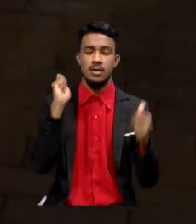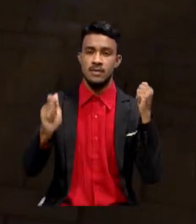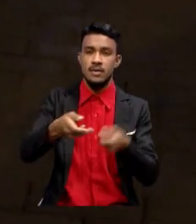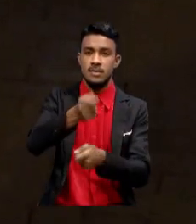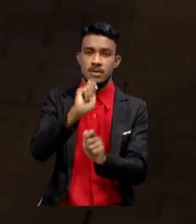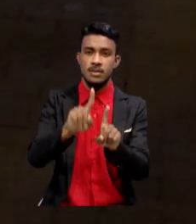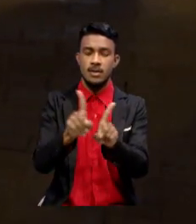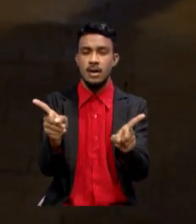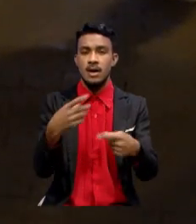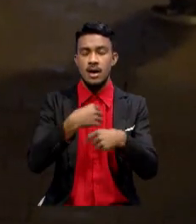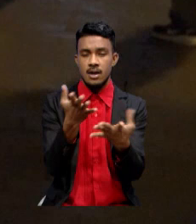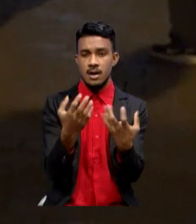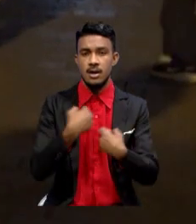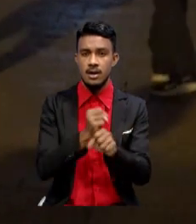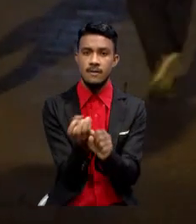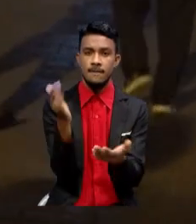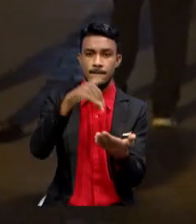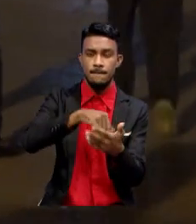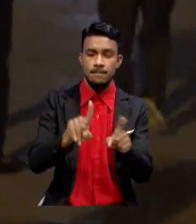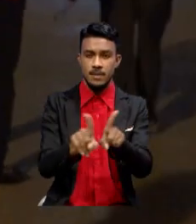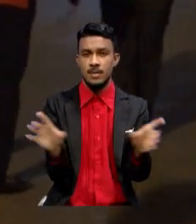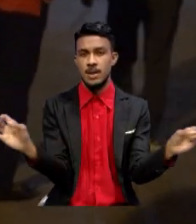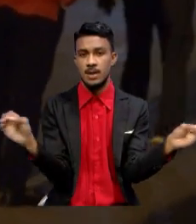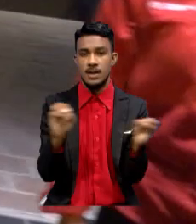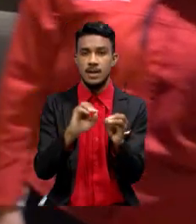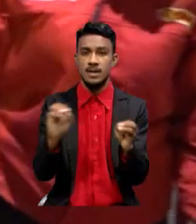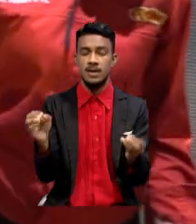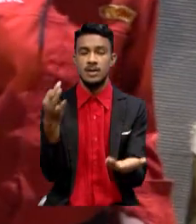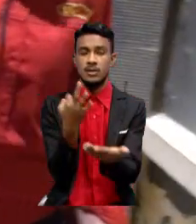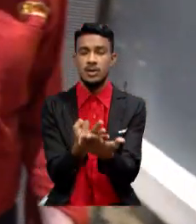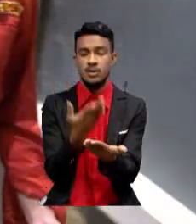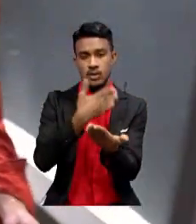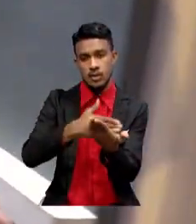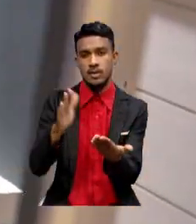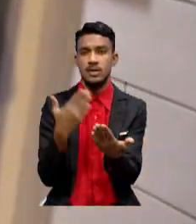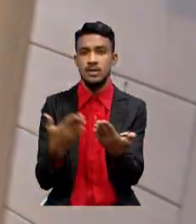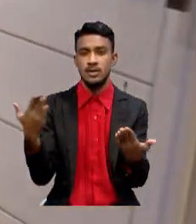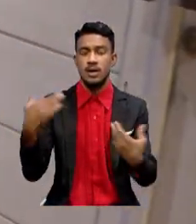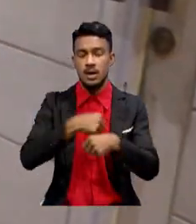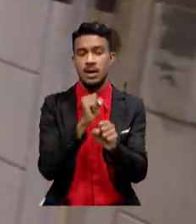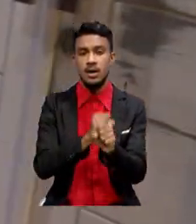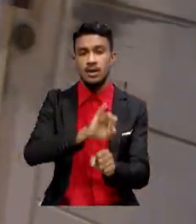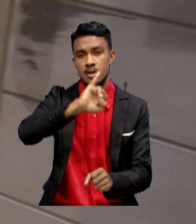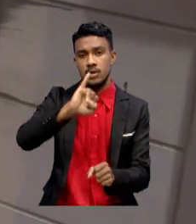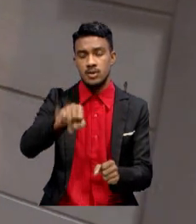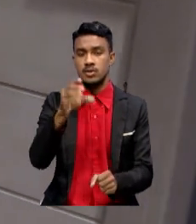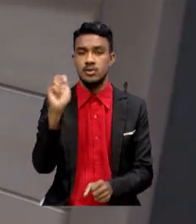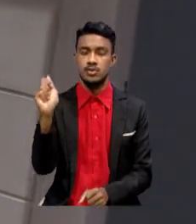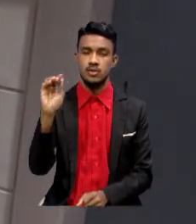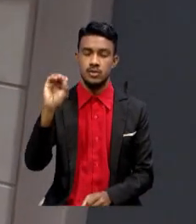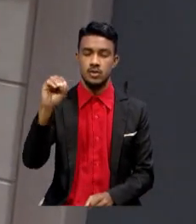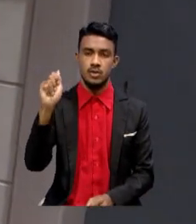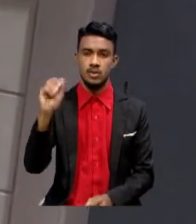pesca, mai be laiha kebit financeira, atu sosa equipamento sira. Hoidane halo João heng Presidente Republika José Ramos Horta